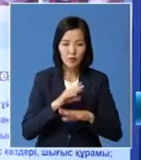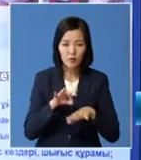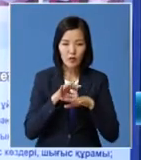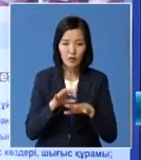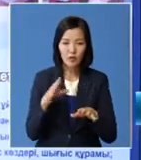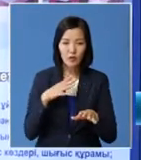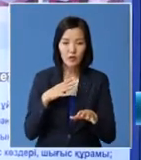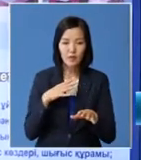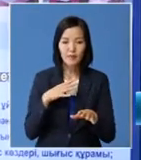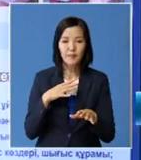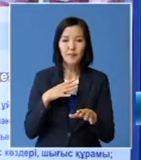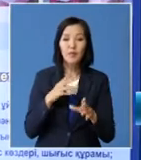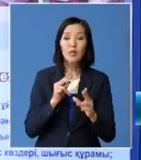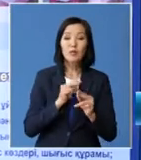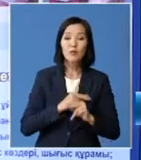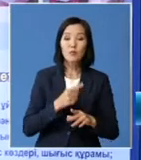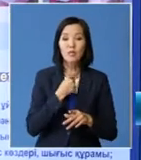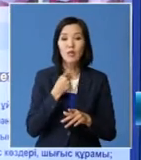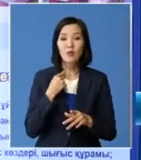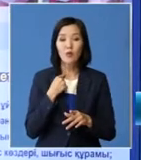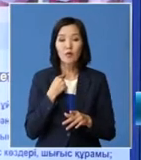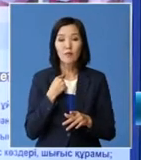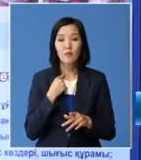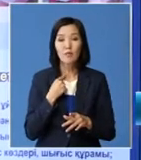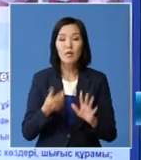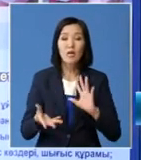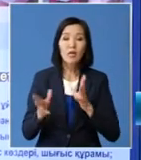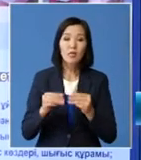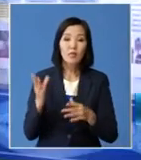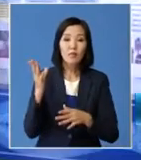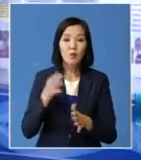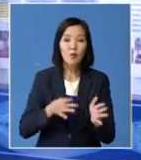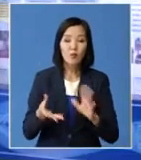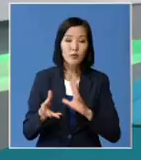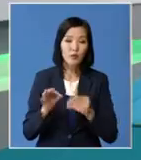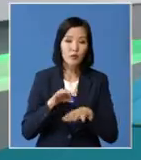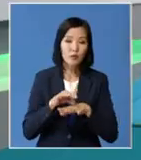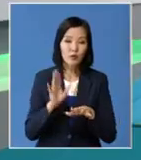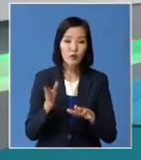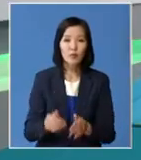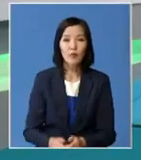жатырмыз. Бұл жұмыс осы Талдықорғандағы ғана емес, жалпы облыс бойынша жүргізілетін болады.